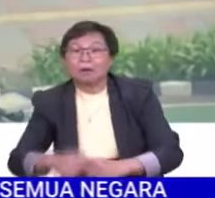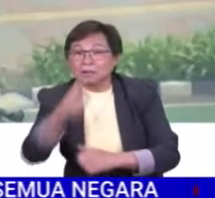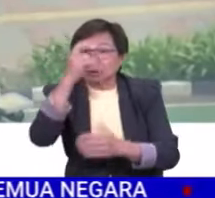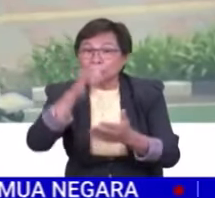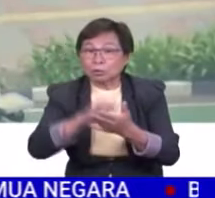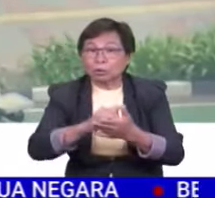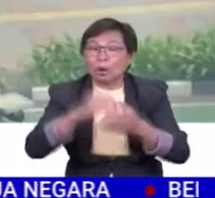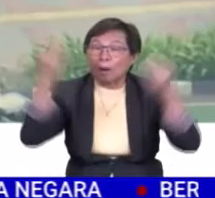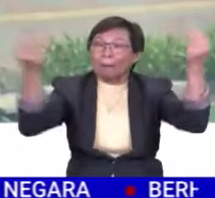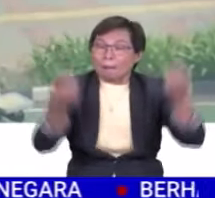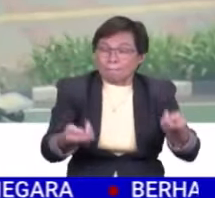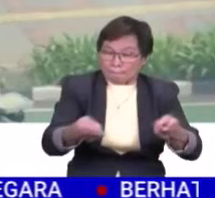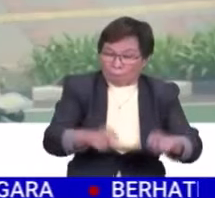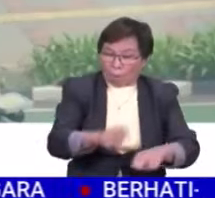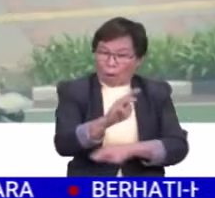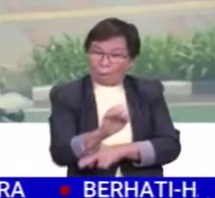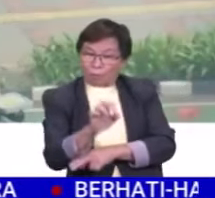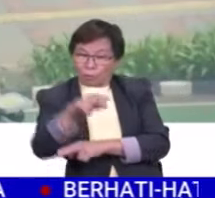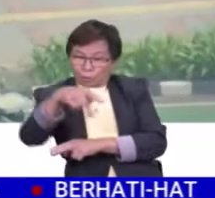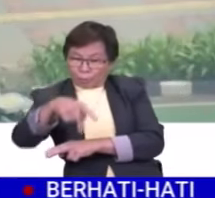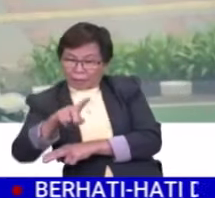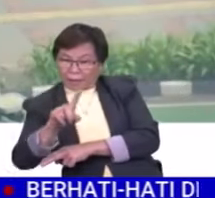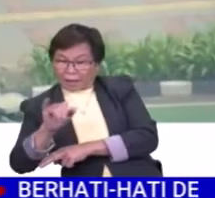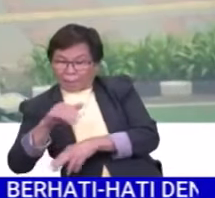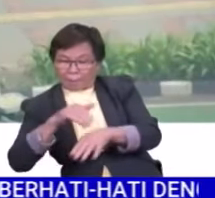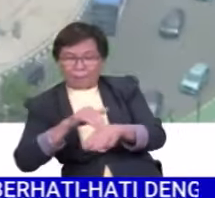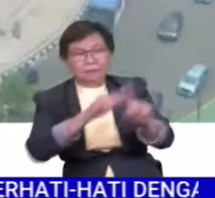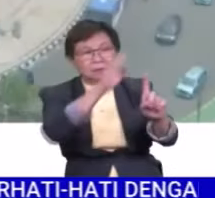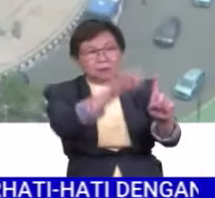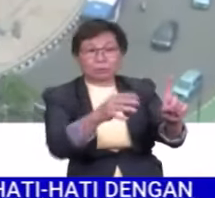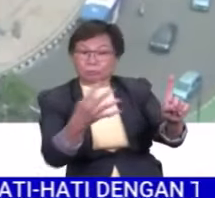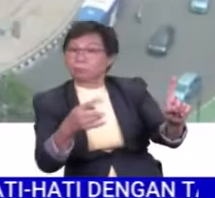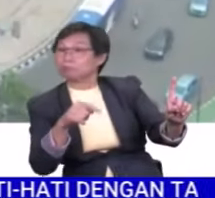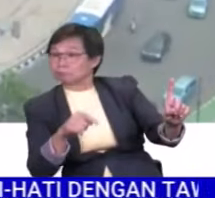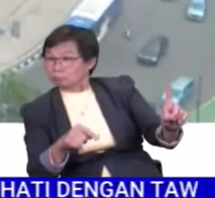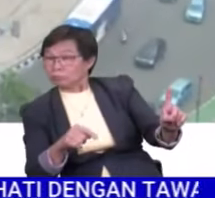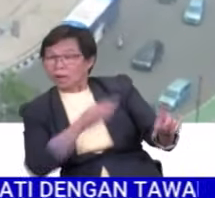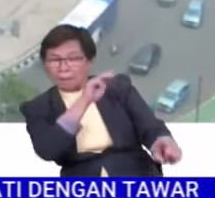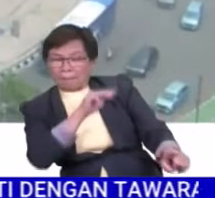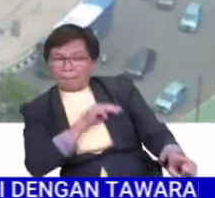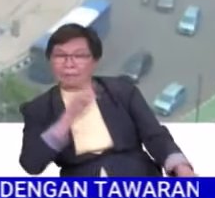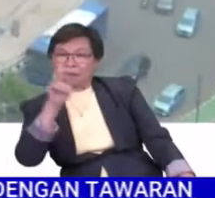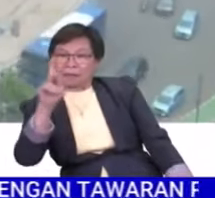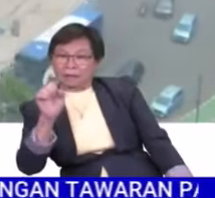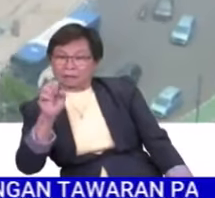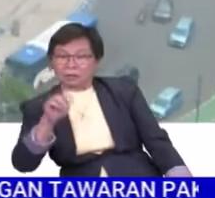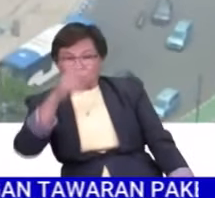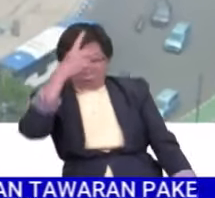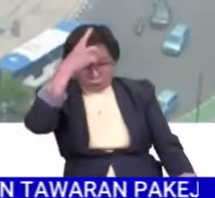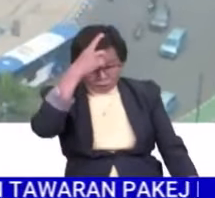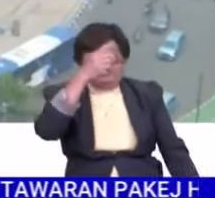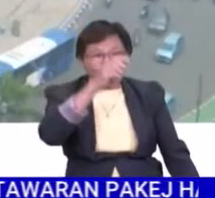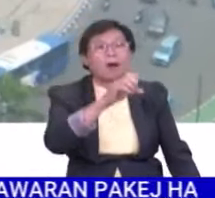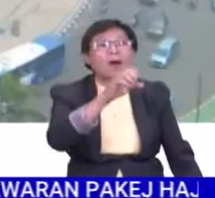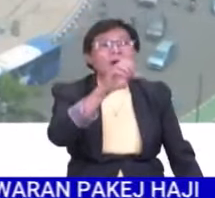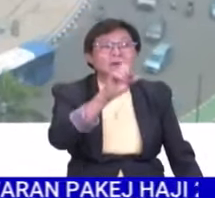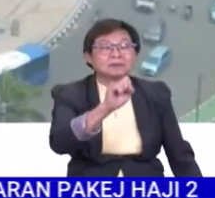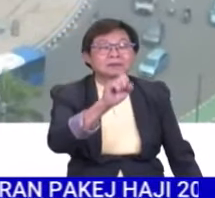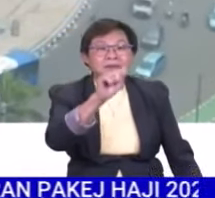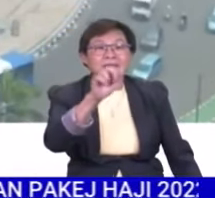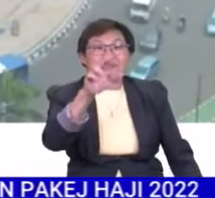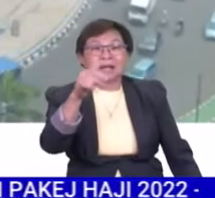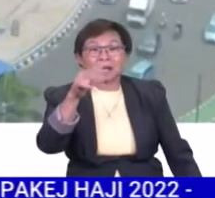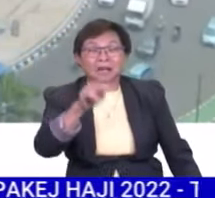Justru majlis menandatangani MOU-PDI pada 1 April ini oleh Menteri Sumber Manusia Dato' Sri M. Sarawanan dan